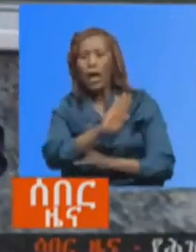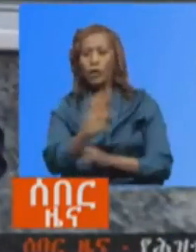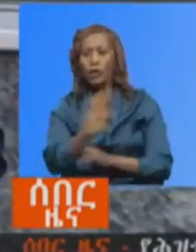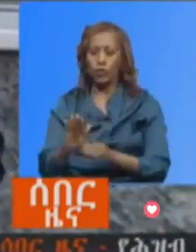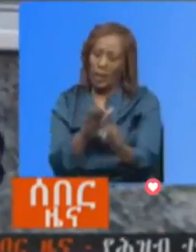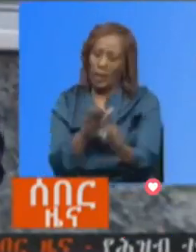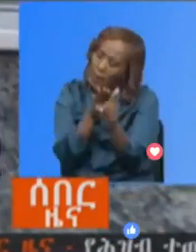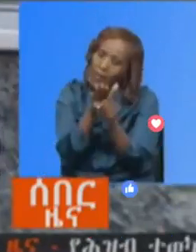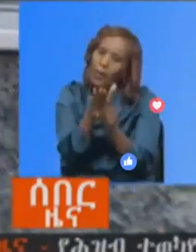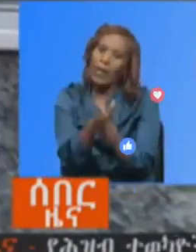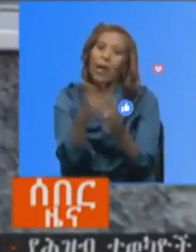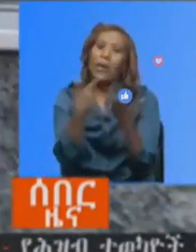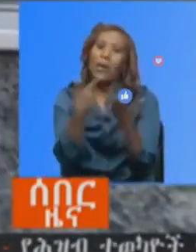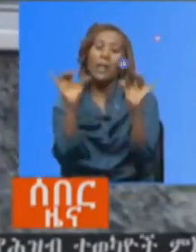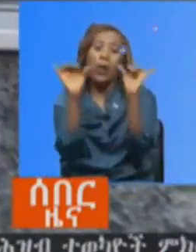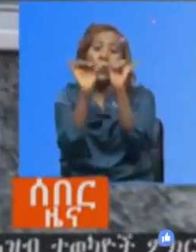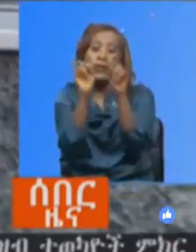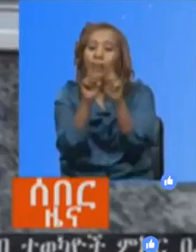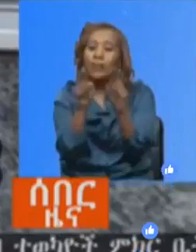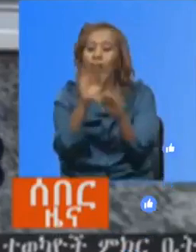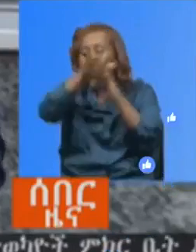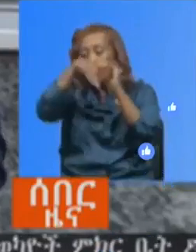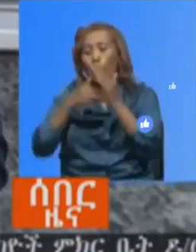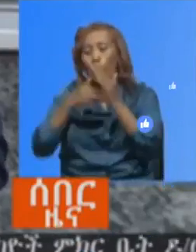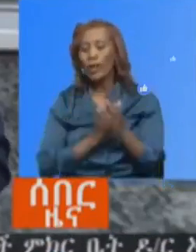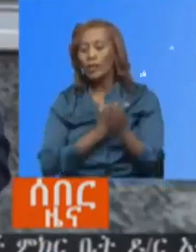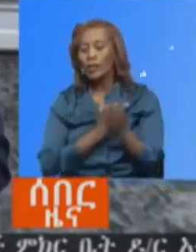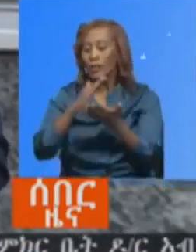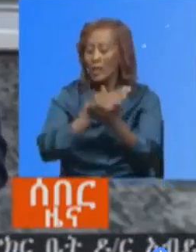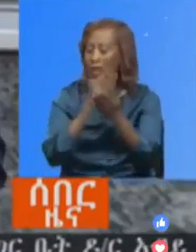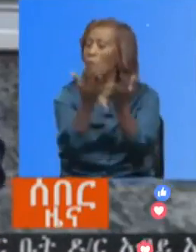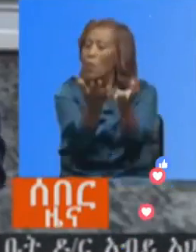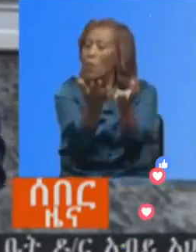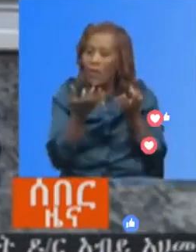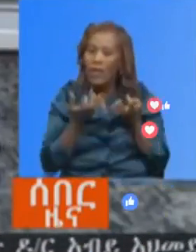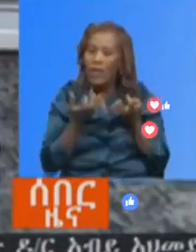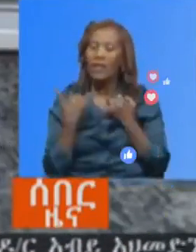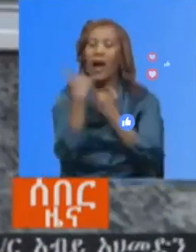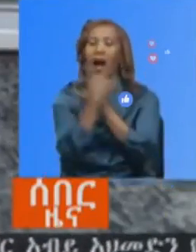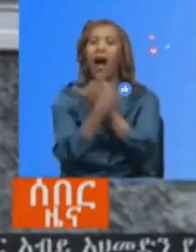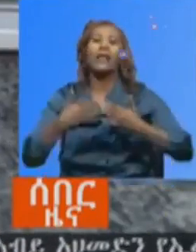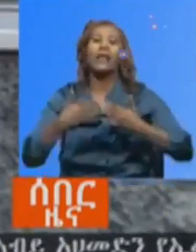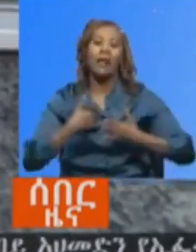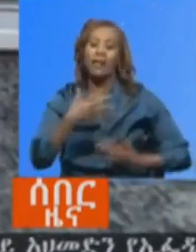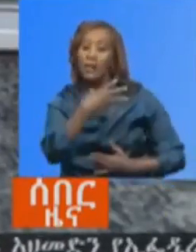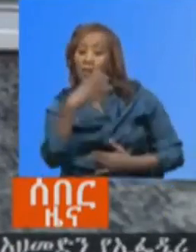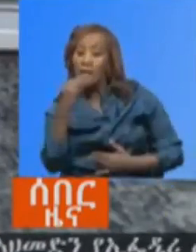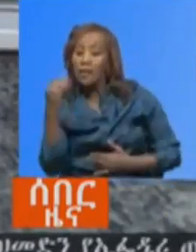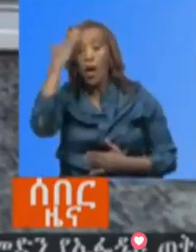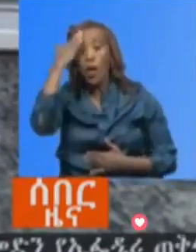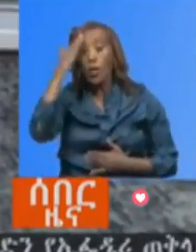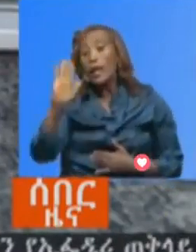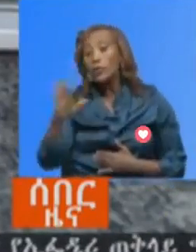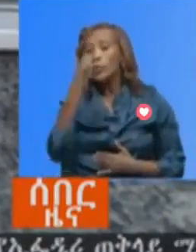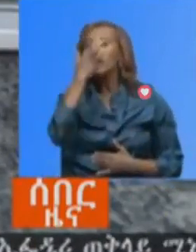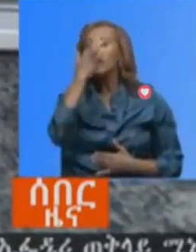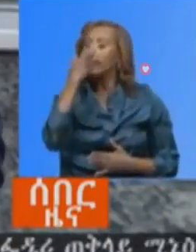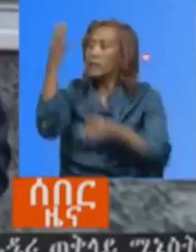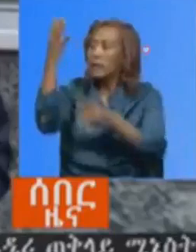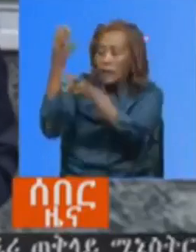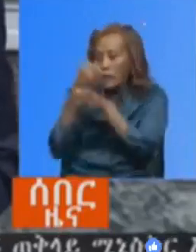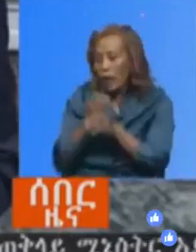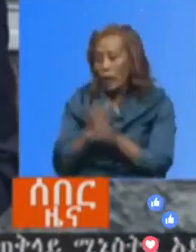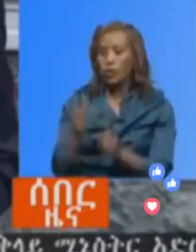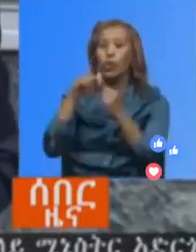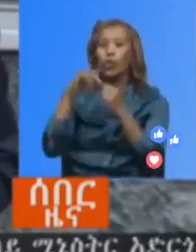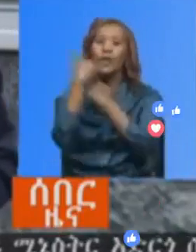የምትበቃ በዚያው ልክ ግን የሁላችንም ተሳትፎ የምትፈልግ ሀገር አለችንና እውቀታችሁንና ልምዳችሁን ይዛችሁ